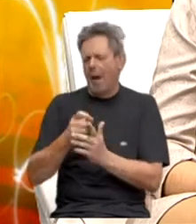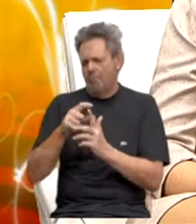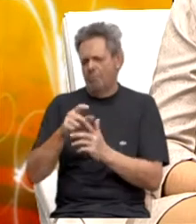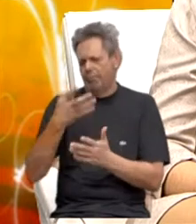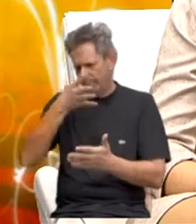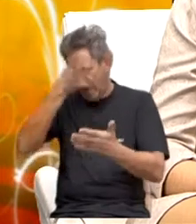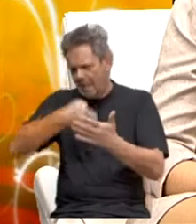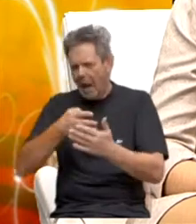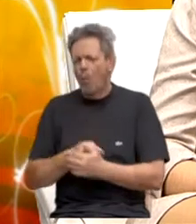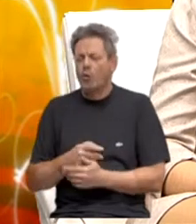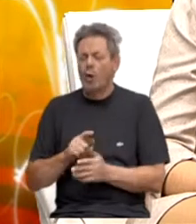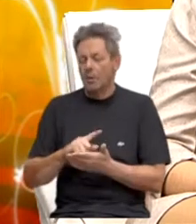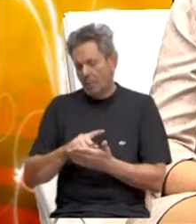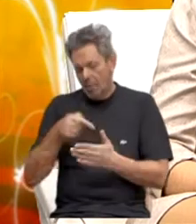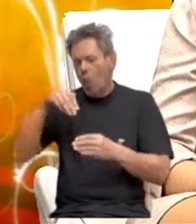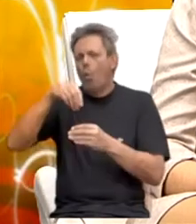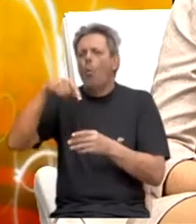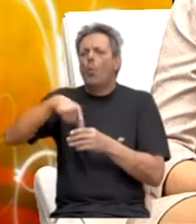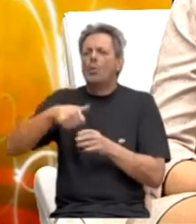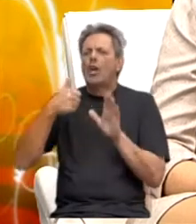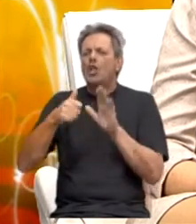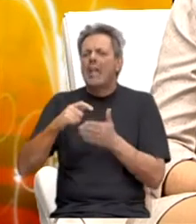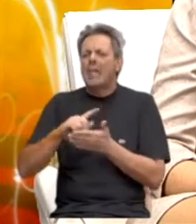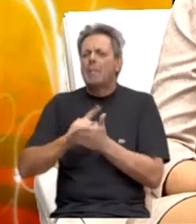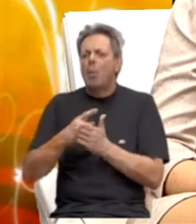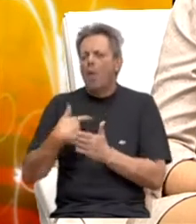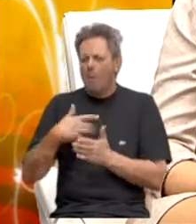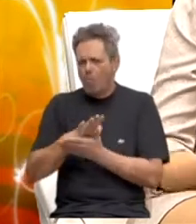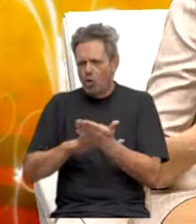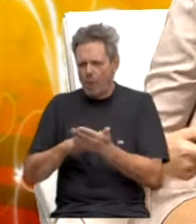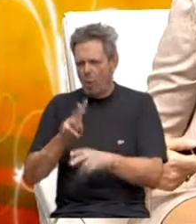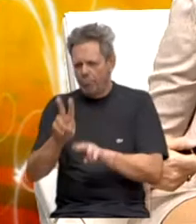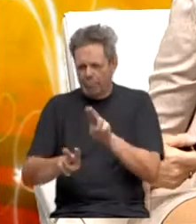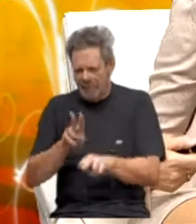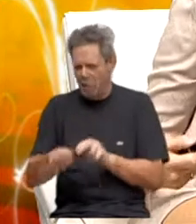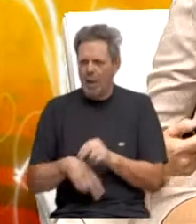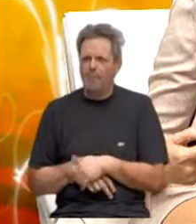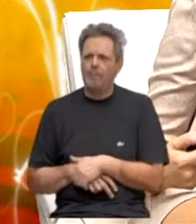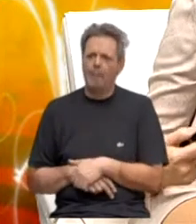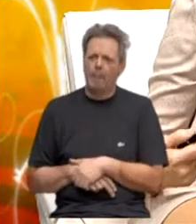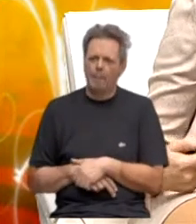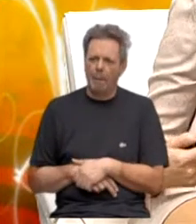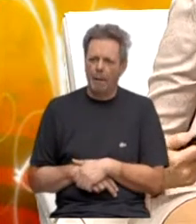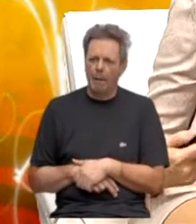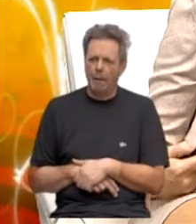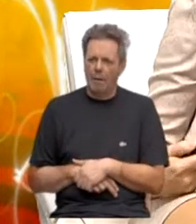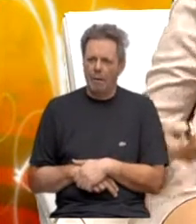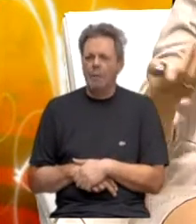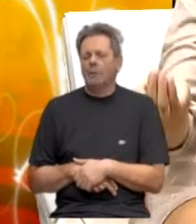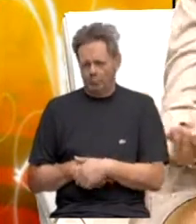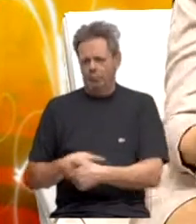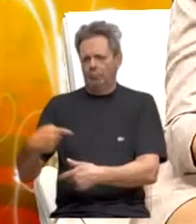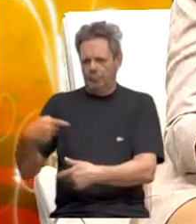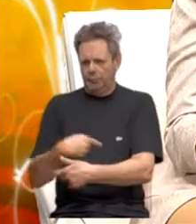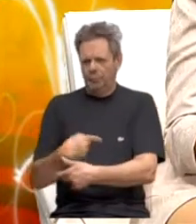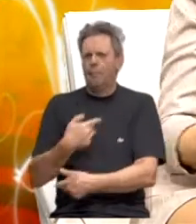da unutar 60 minuta mi počnemo intervenciju. Znači, ubodemo krvnu žilu ili